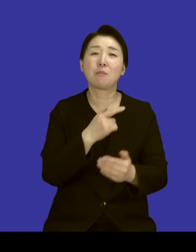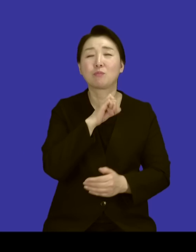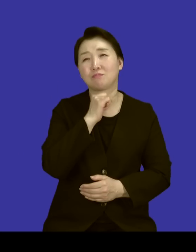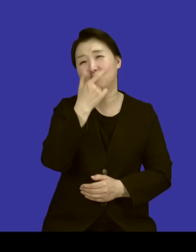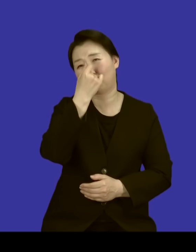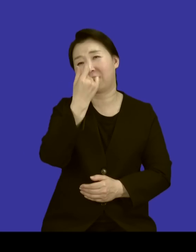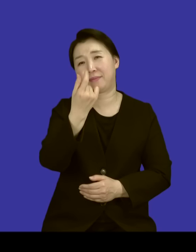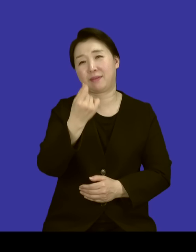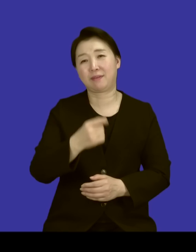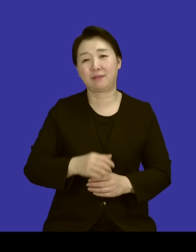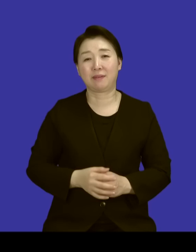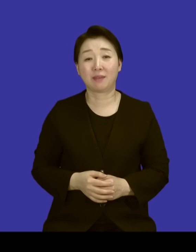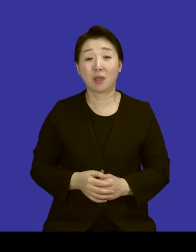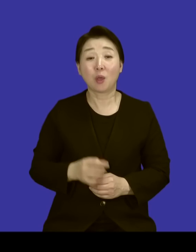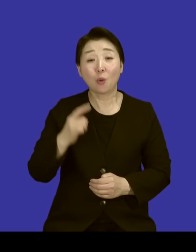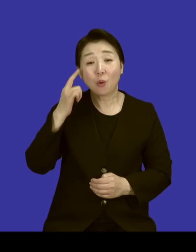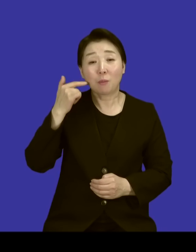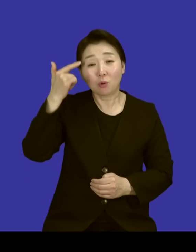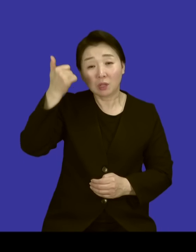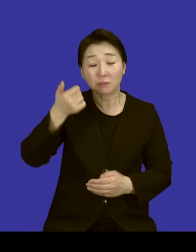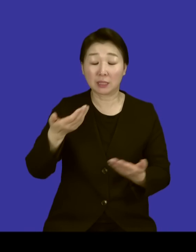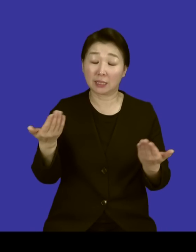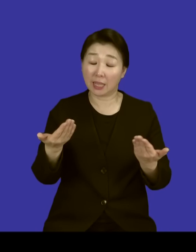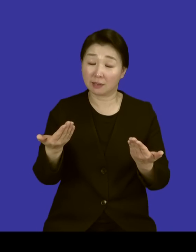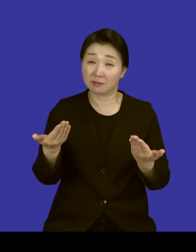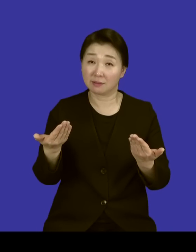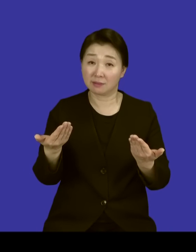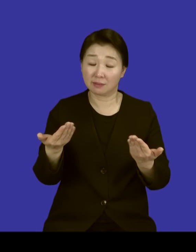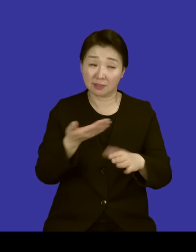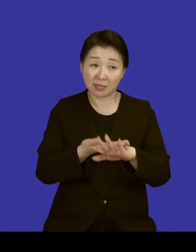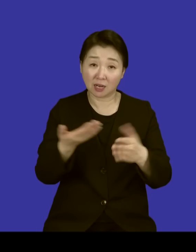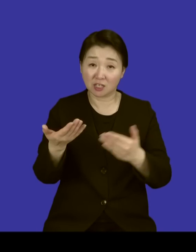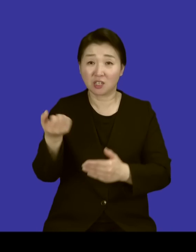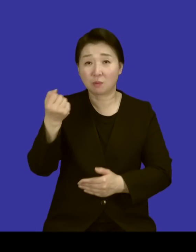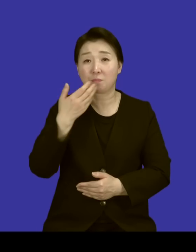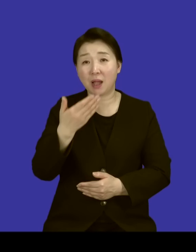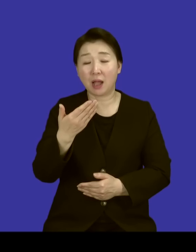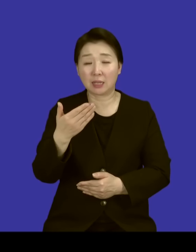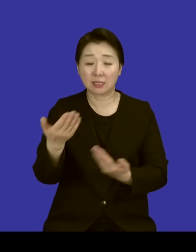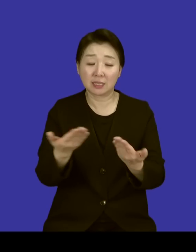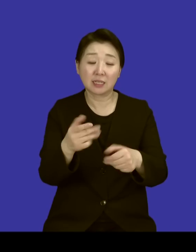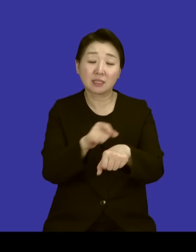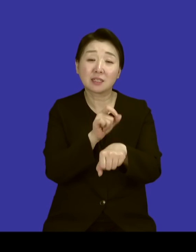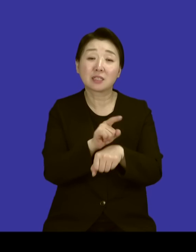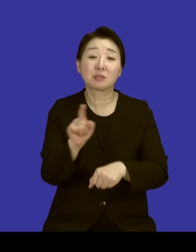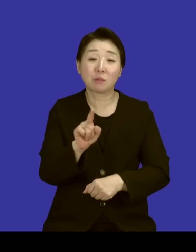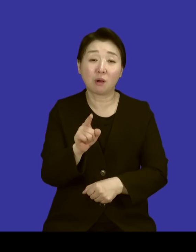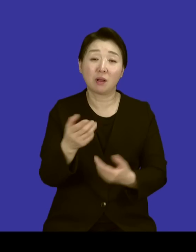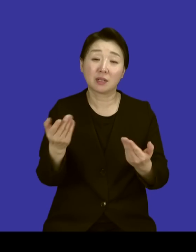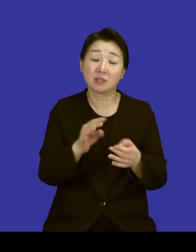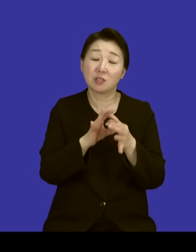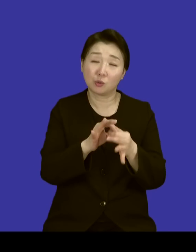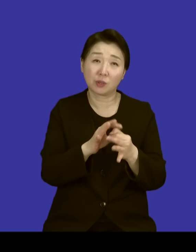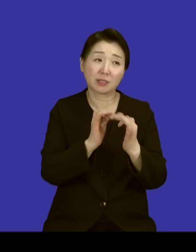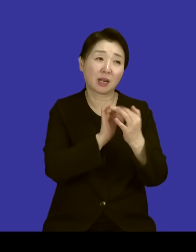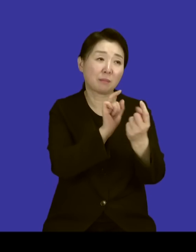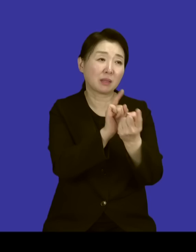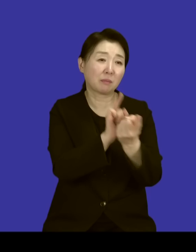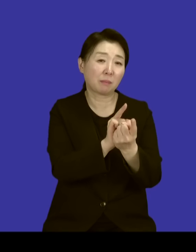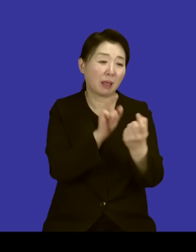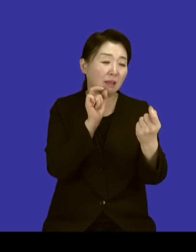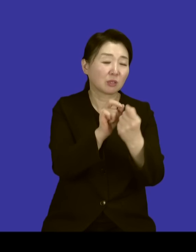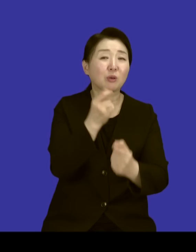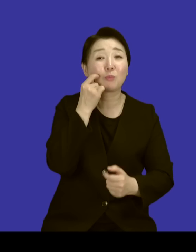어떨까. 가령 목사님들이 다른 짭을 가질 수 있는데 그 일들의 특징이 뭐냐면 그 일을 통해서 만나는 사람에게 접근을